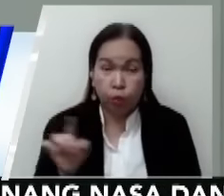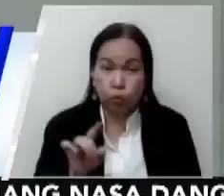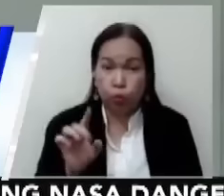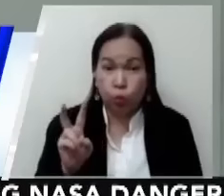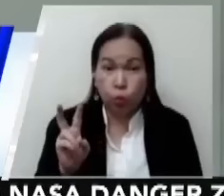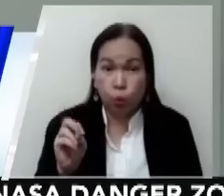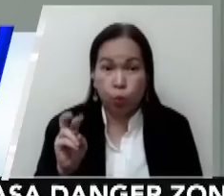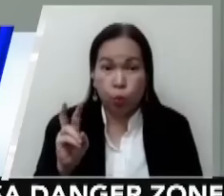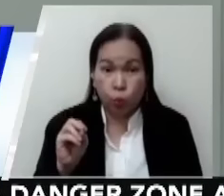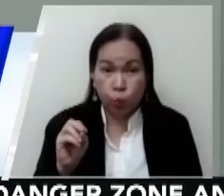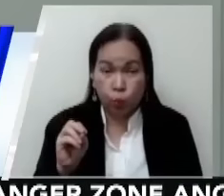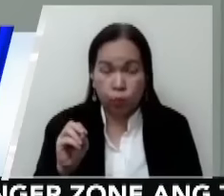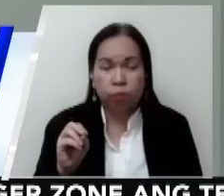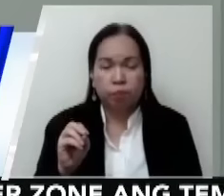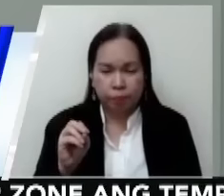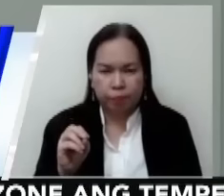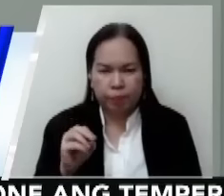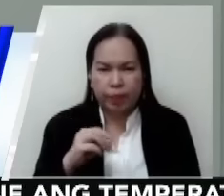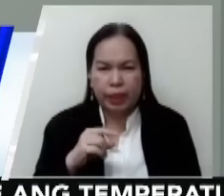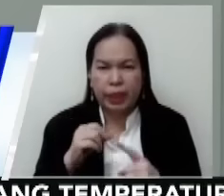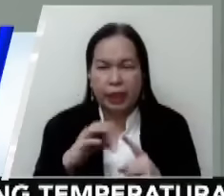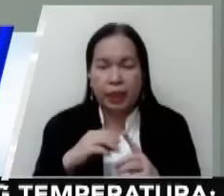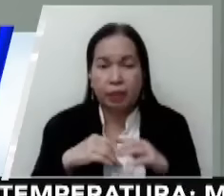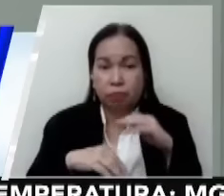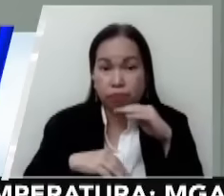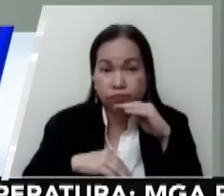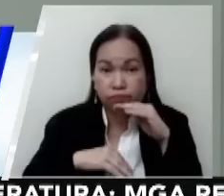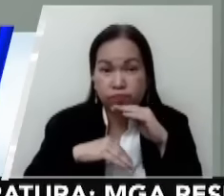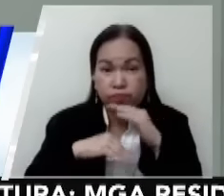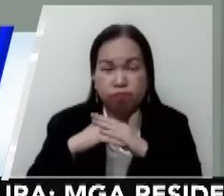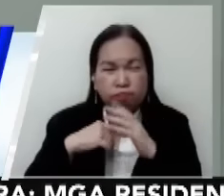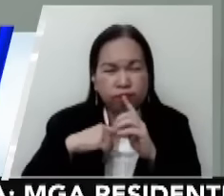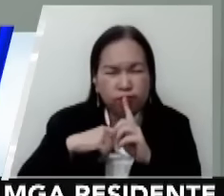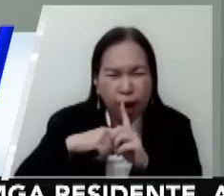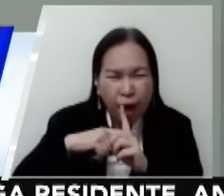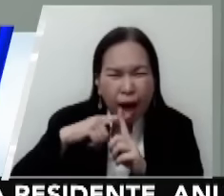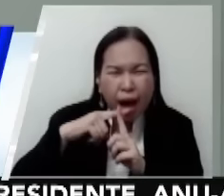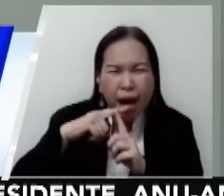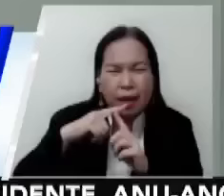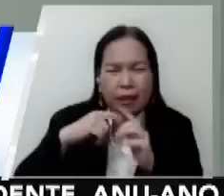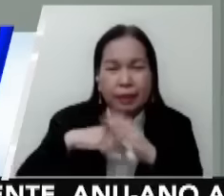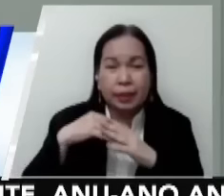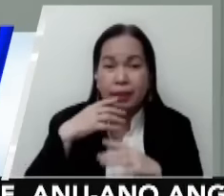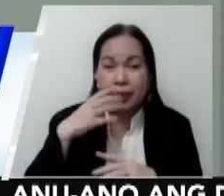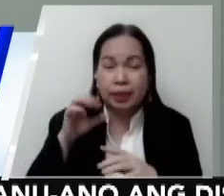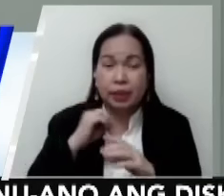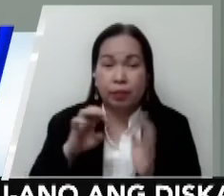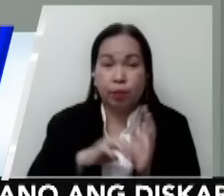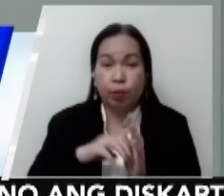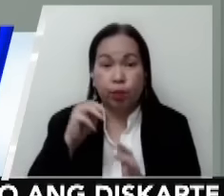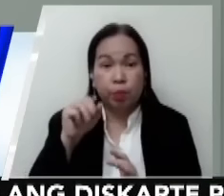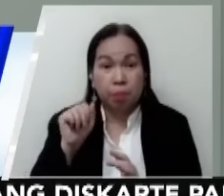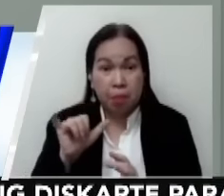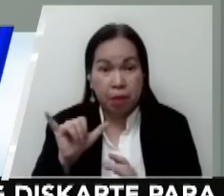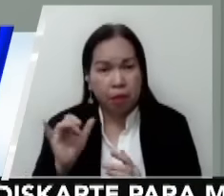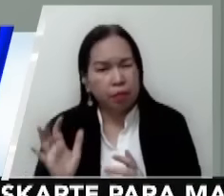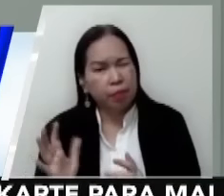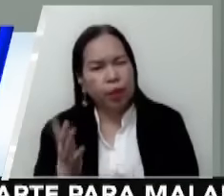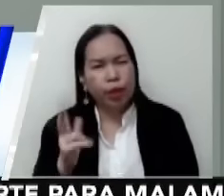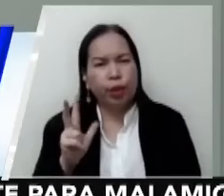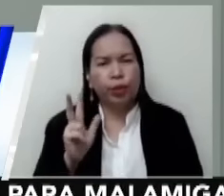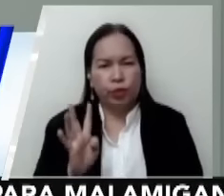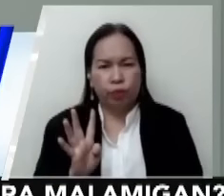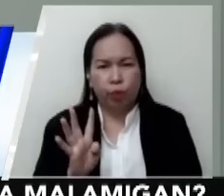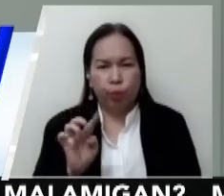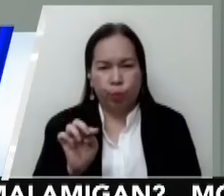kapag alimbawa yung T-max, ito po yung binanggit ko kanina na maximum temperature, kapag month of May, 34.4. Ibig pong sabihin